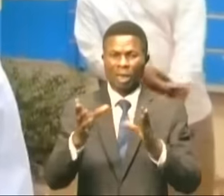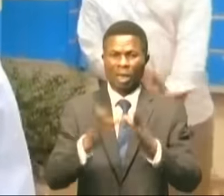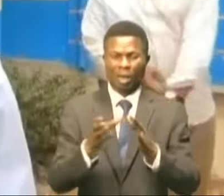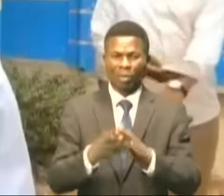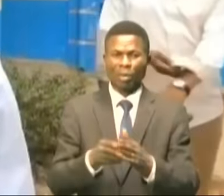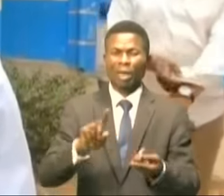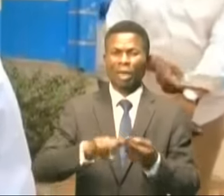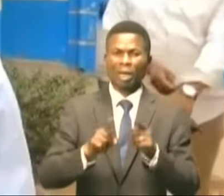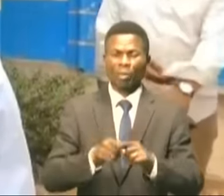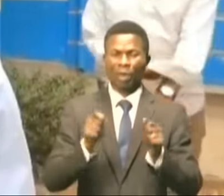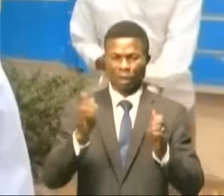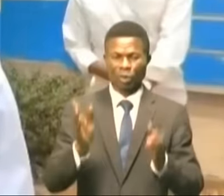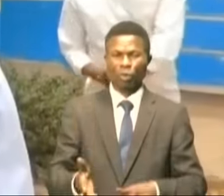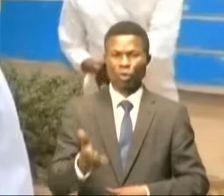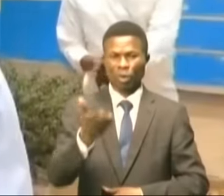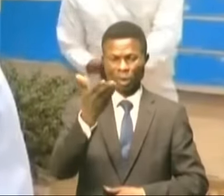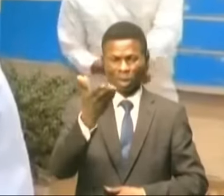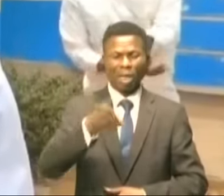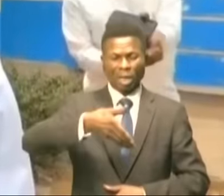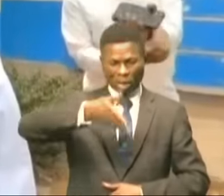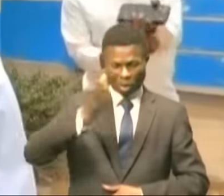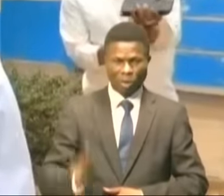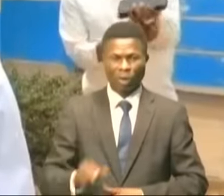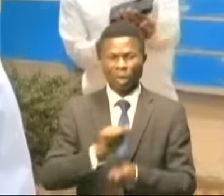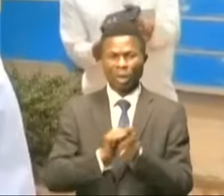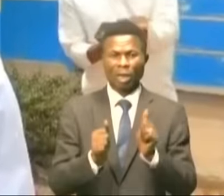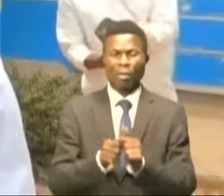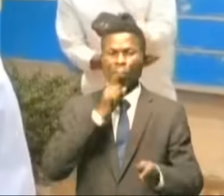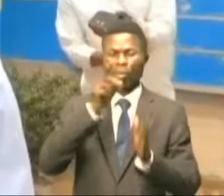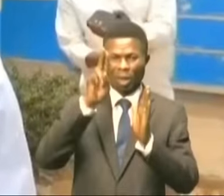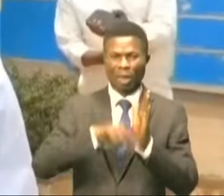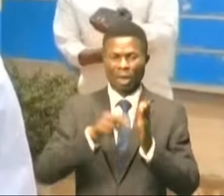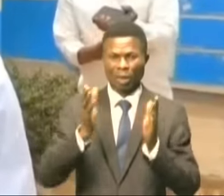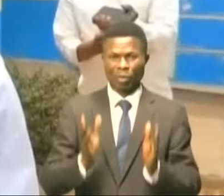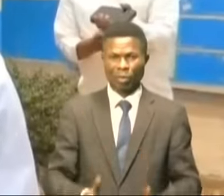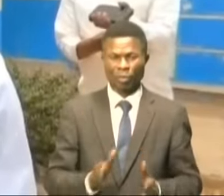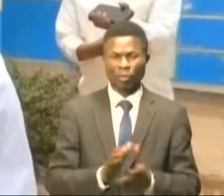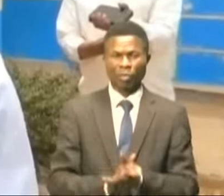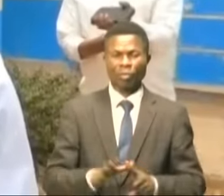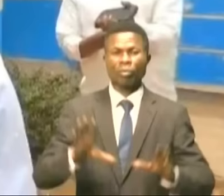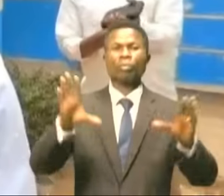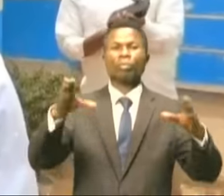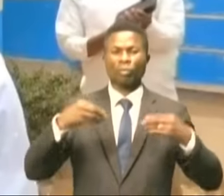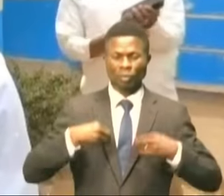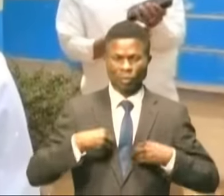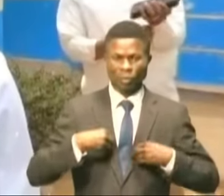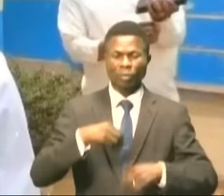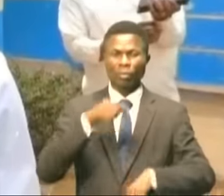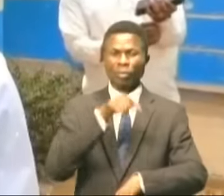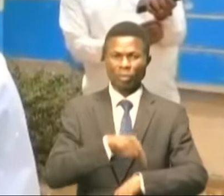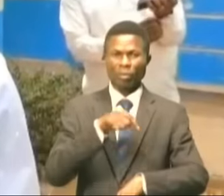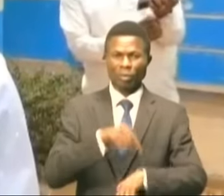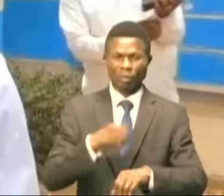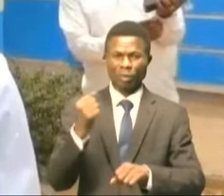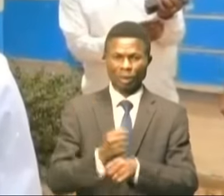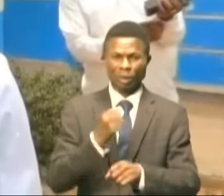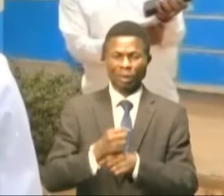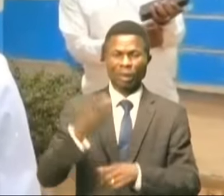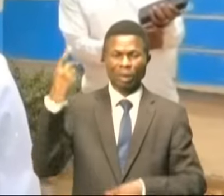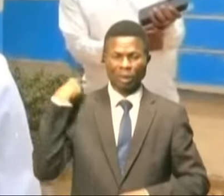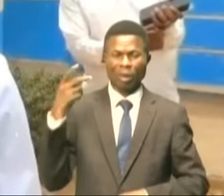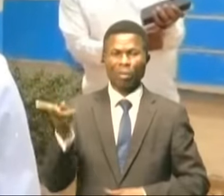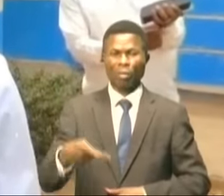Philemon Kanoka, expert en questions parlementaires. La validation des mandats des